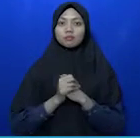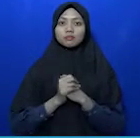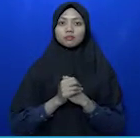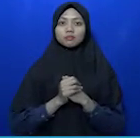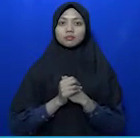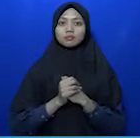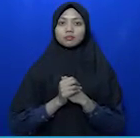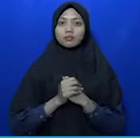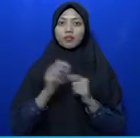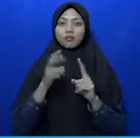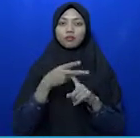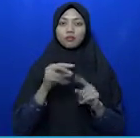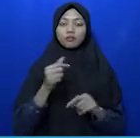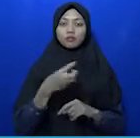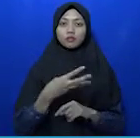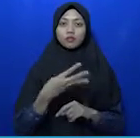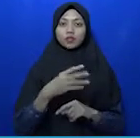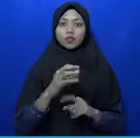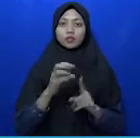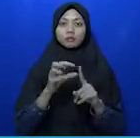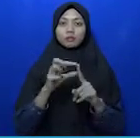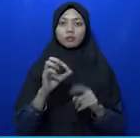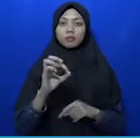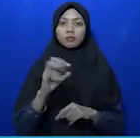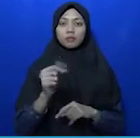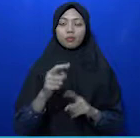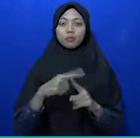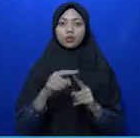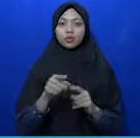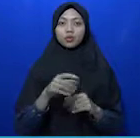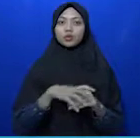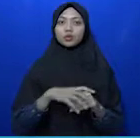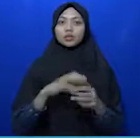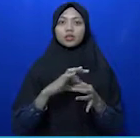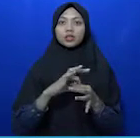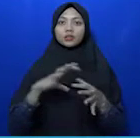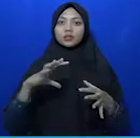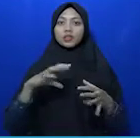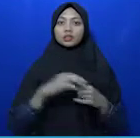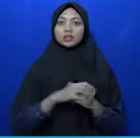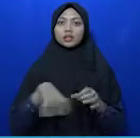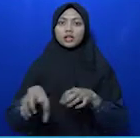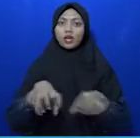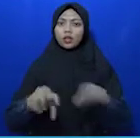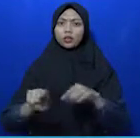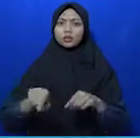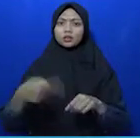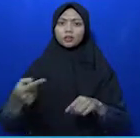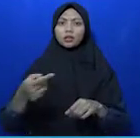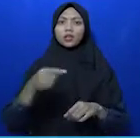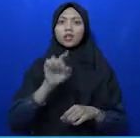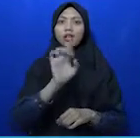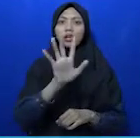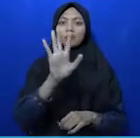baik itu melalui pasar modal, bursa efek ataupun langsung itu diatur sampai pertama 5 tahun